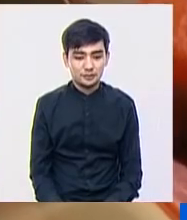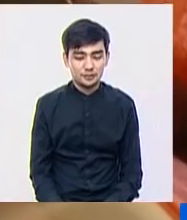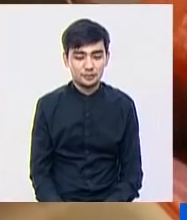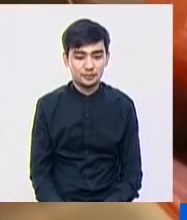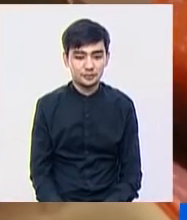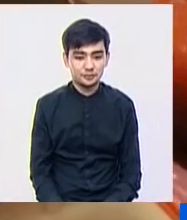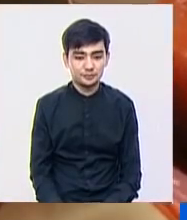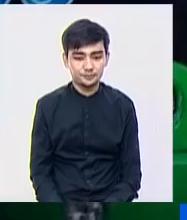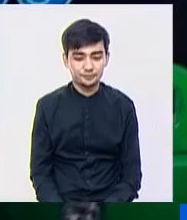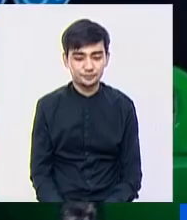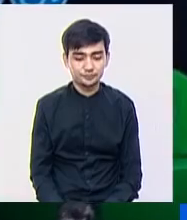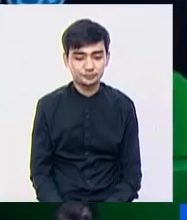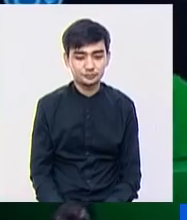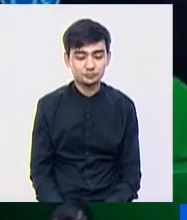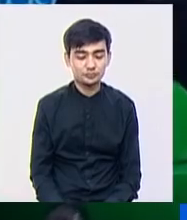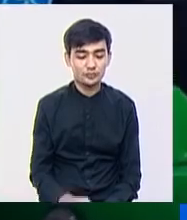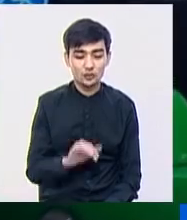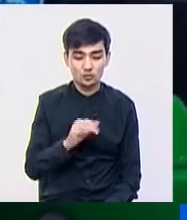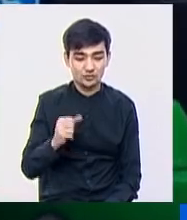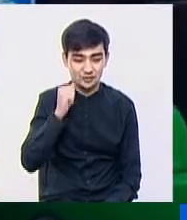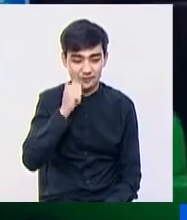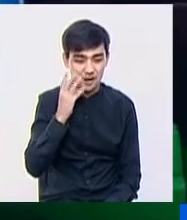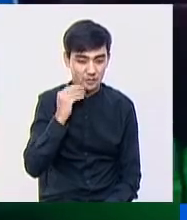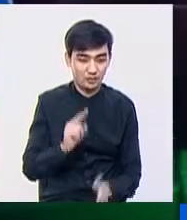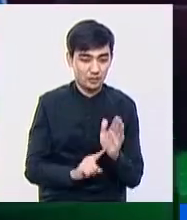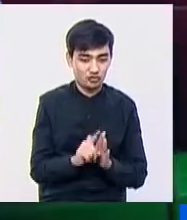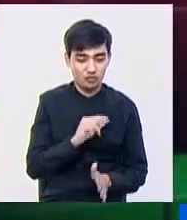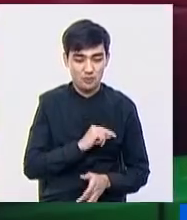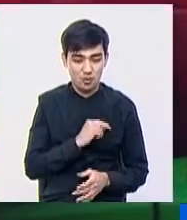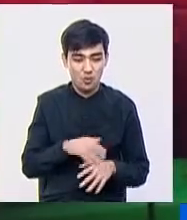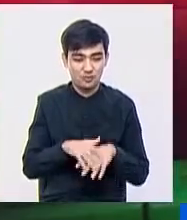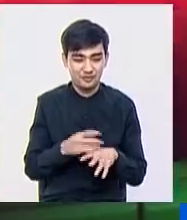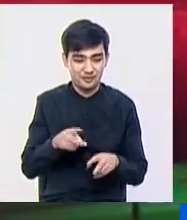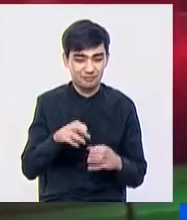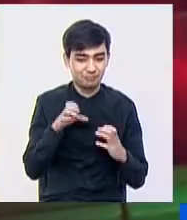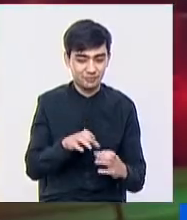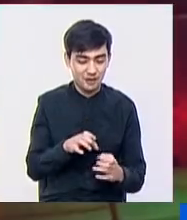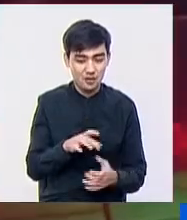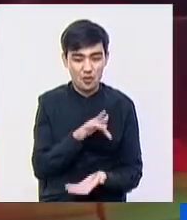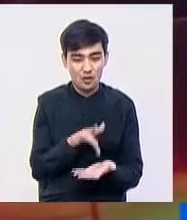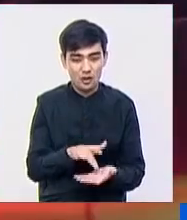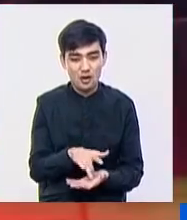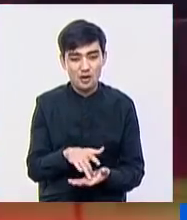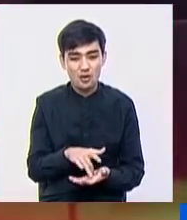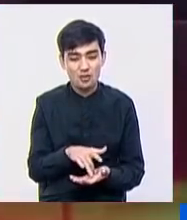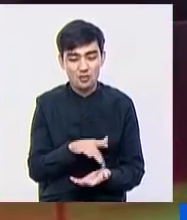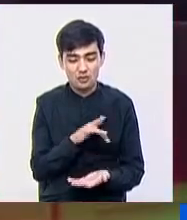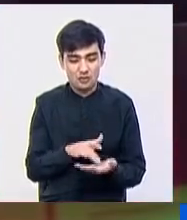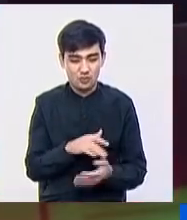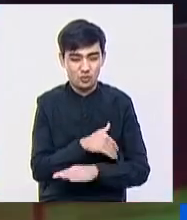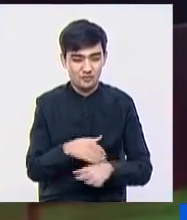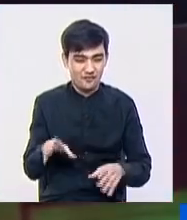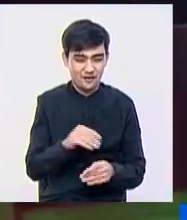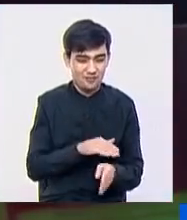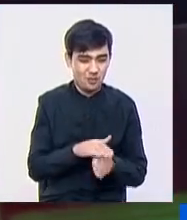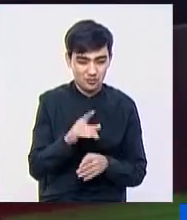Алматы. И уже завтра в Алматы начнет работать общественный транспорт, но на улице города выпустят не все автобусы, а лишь